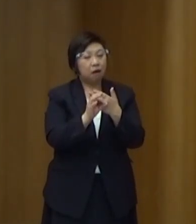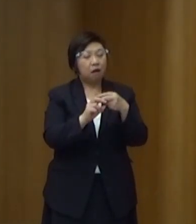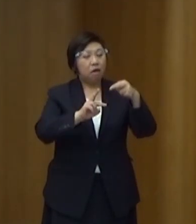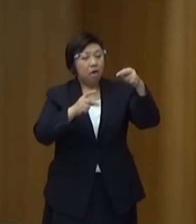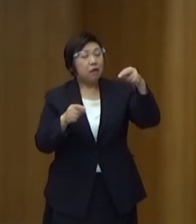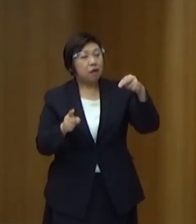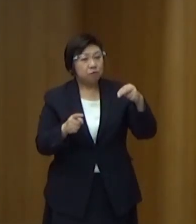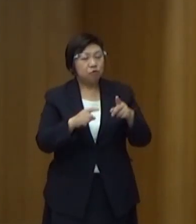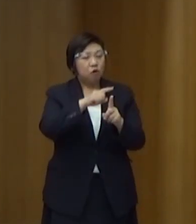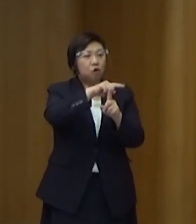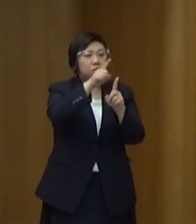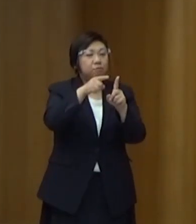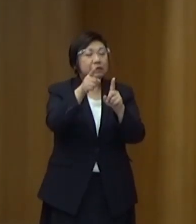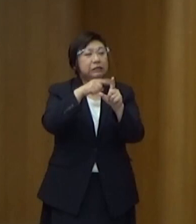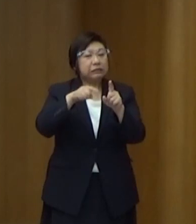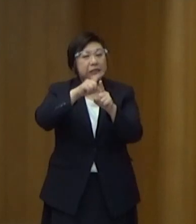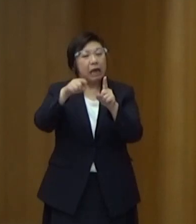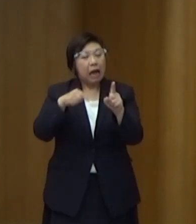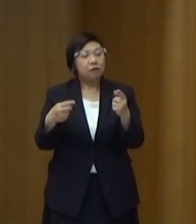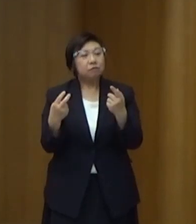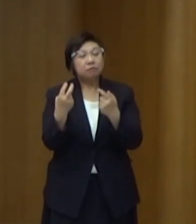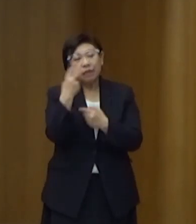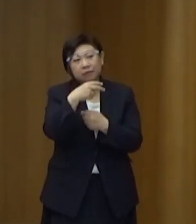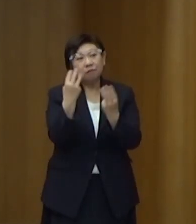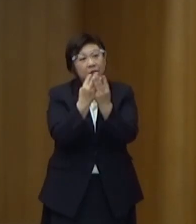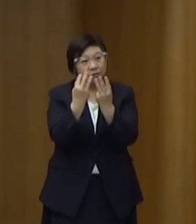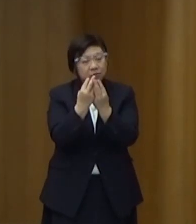株の PCR 検査実施件数で言いますと、